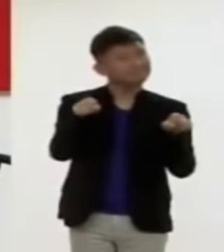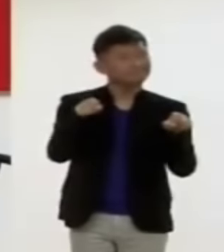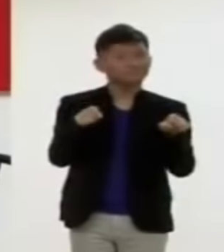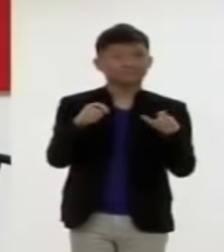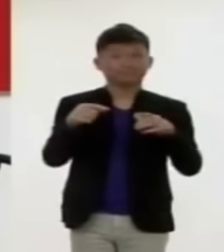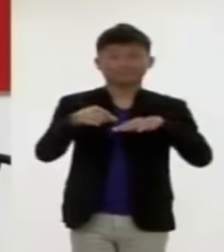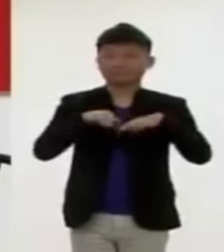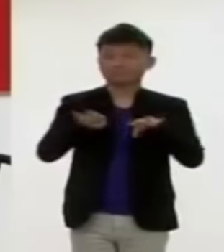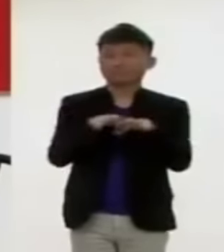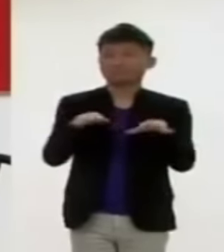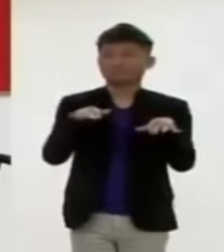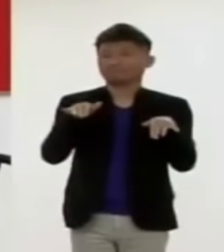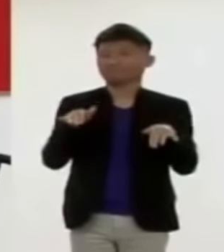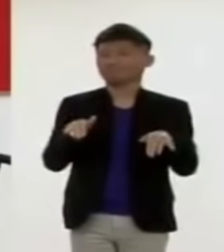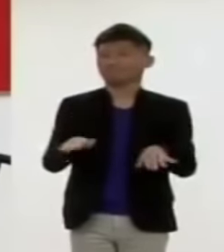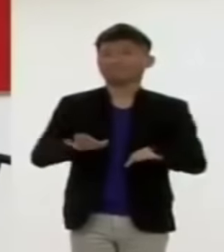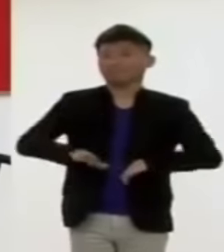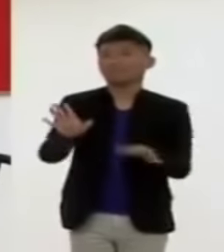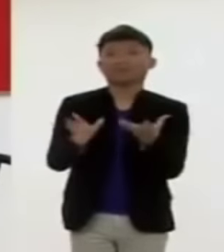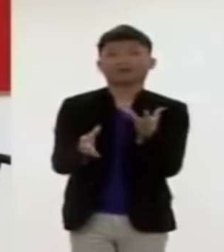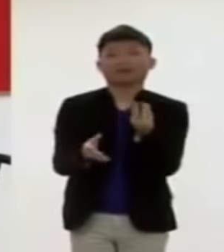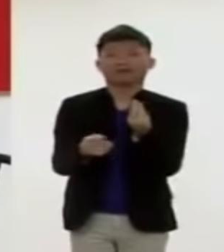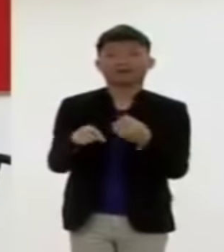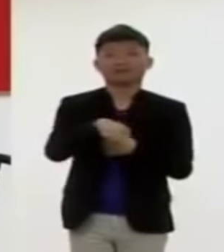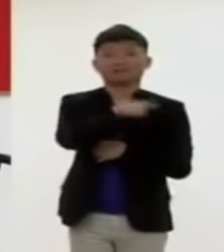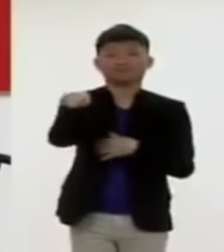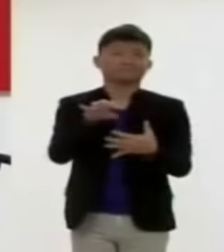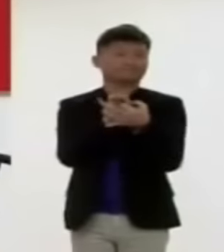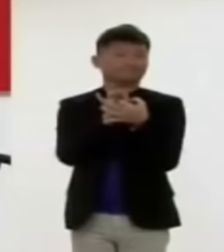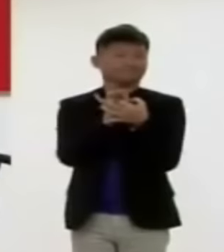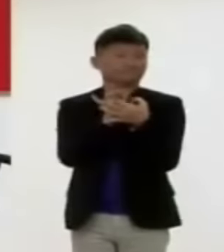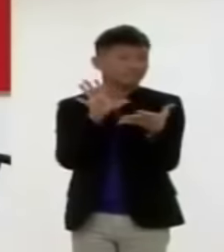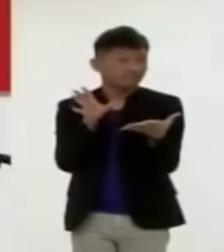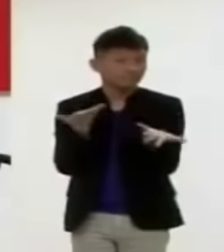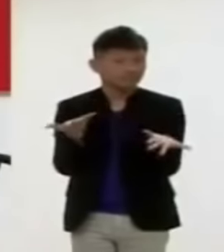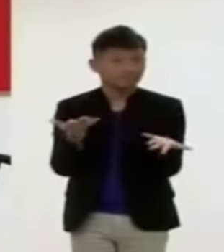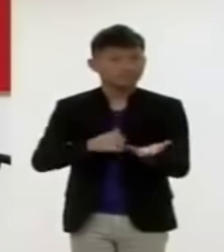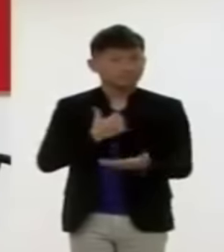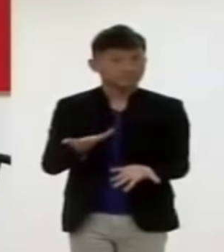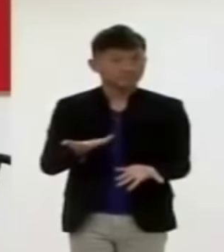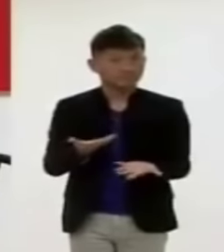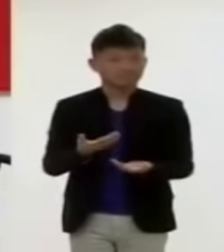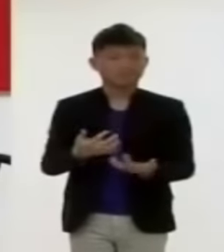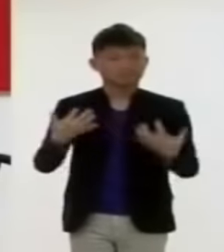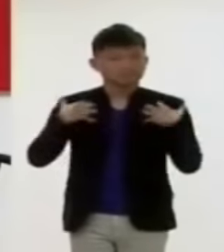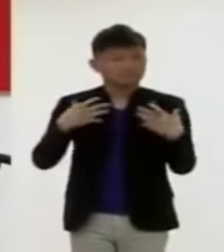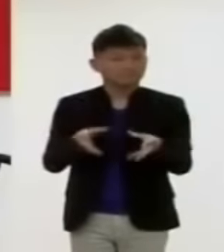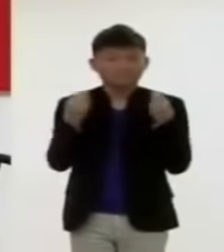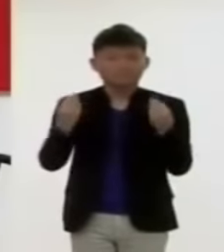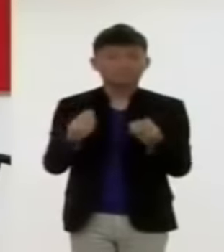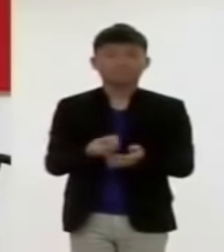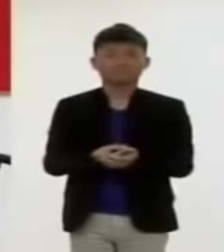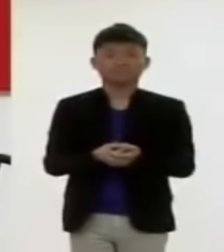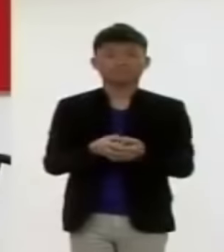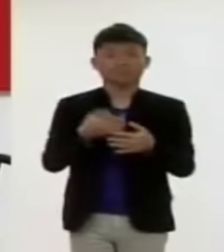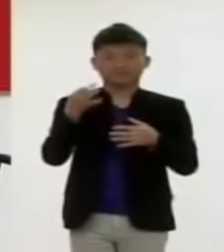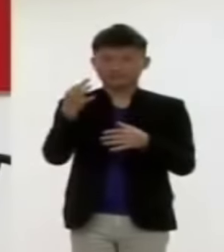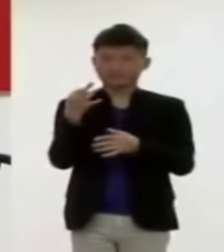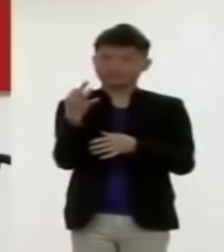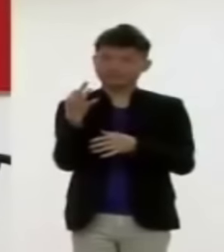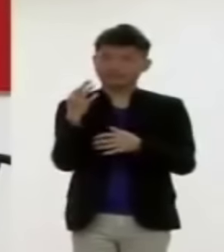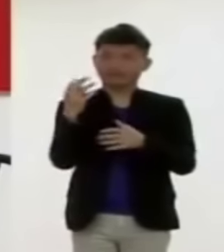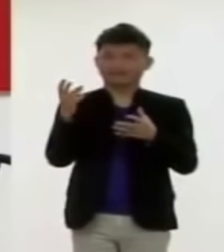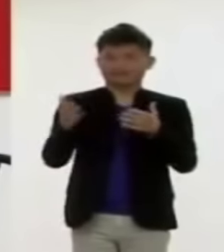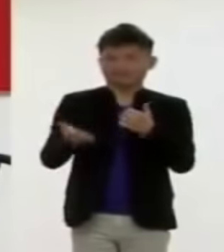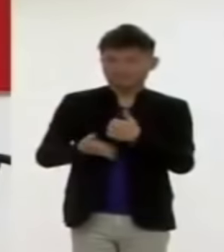步跟各位一点关系都没有吗？你们握有财源，握有政治地位，